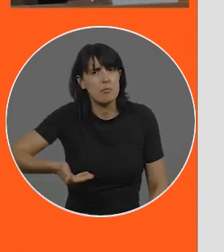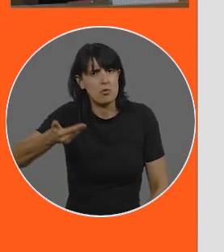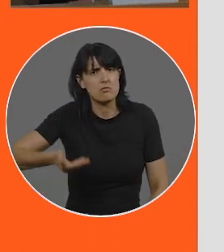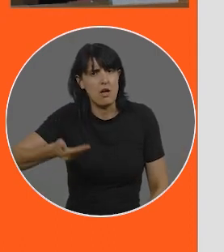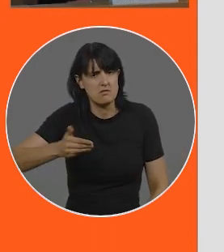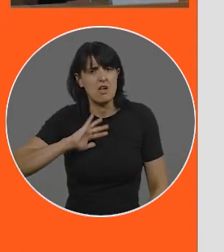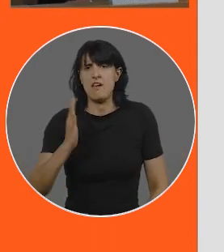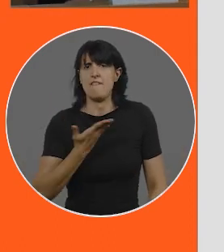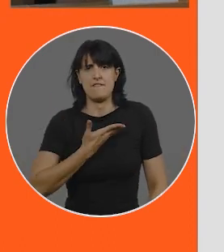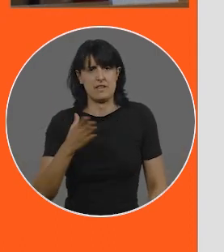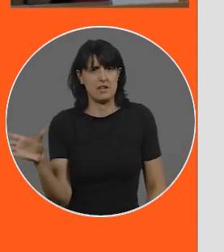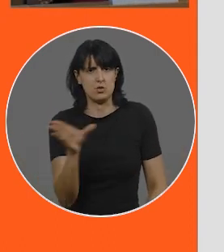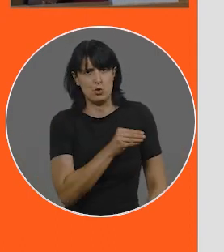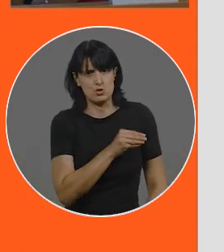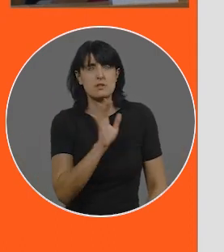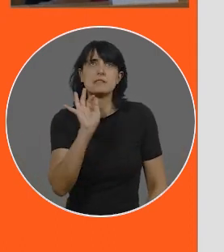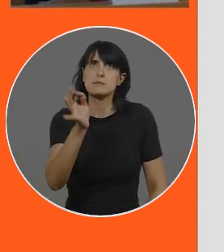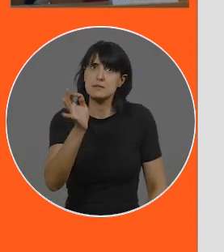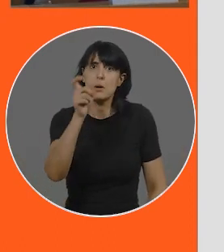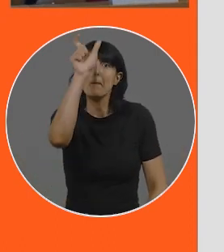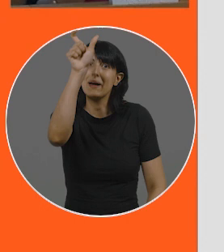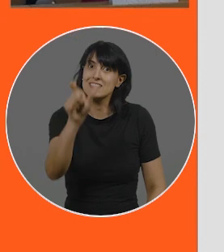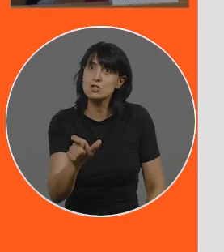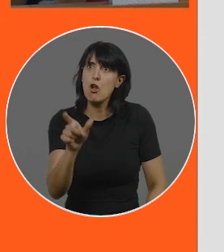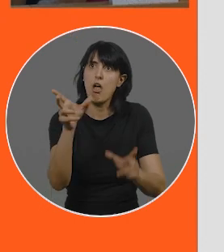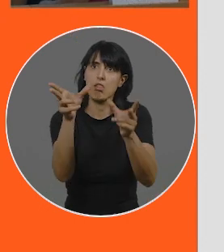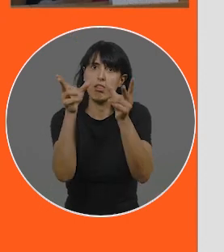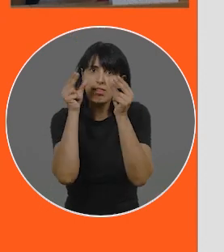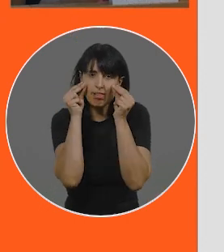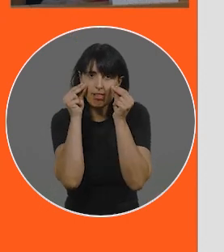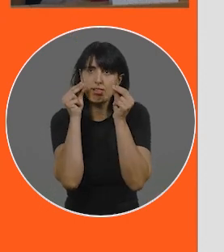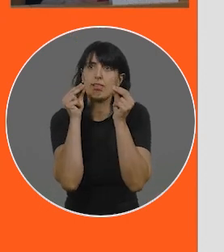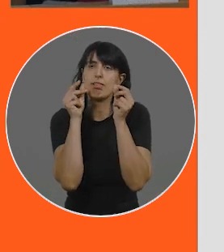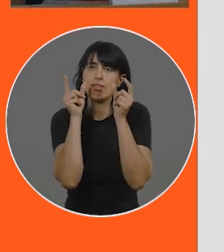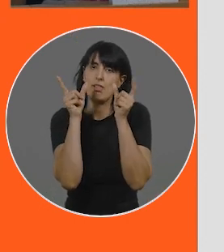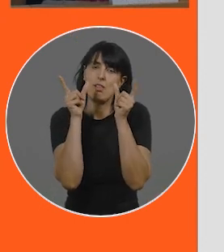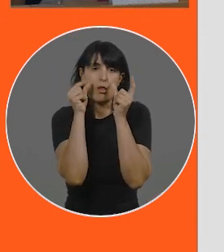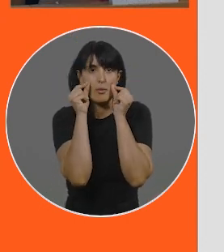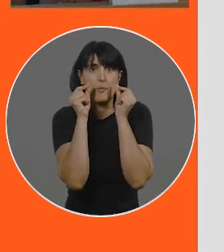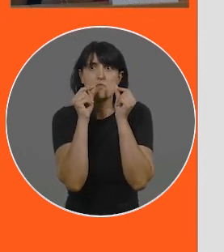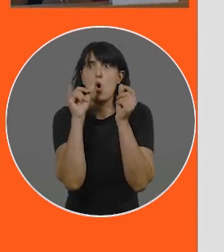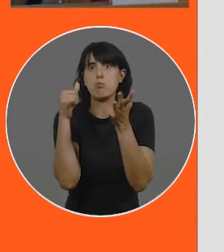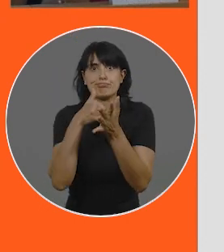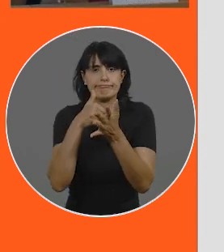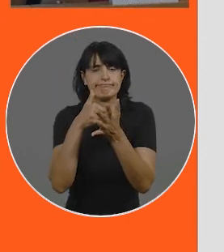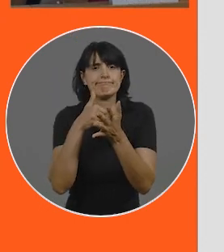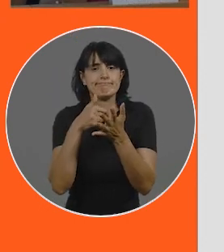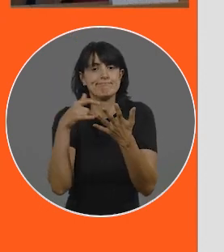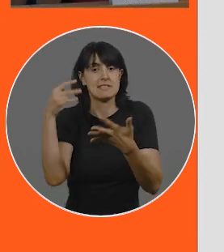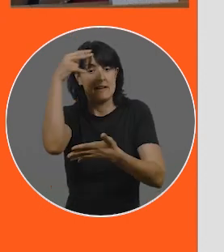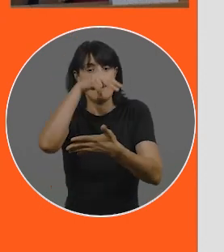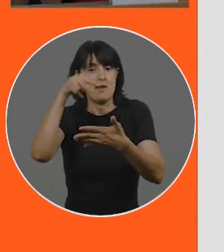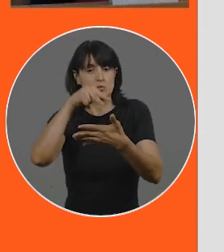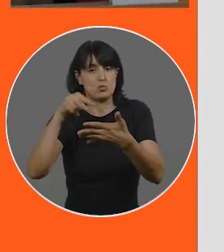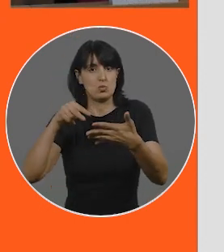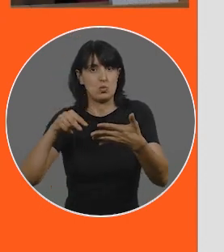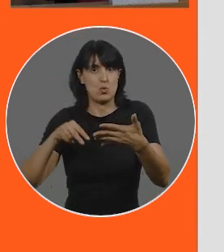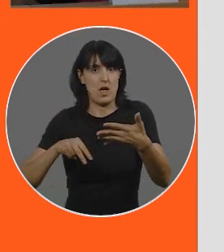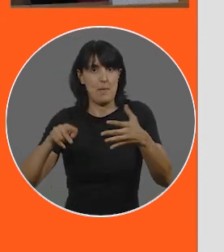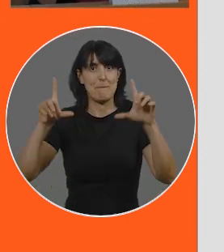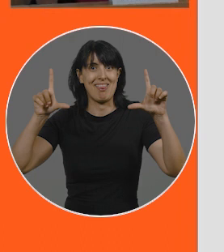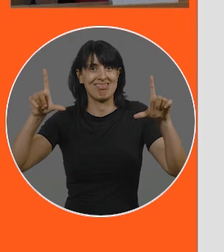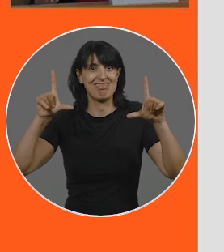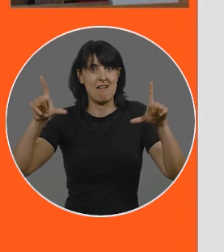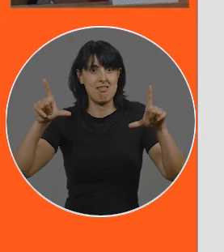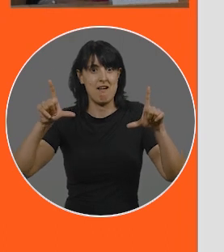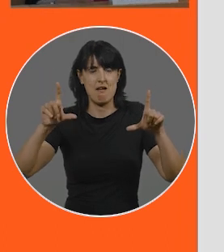l'estructura és molt important, i afecta a tothom. Sí que és cert que una persona amb pèrdua de visió, com que navega amb un lector de pantalla, ha de tenir